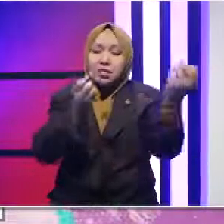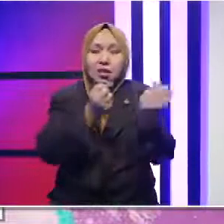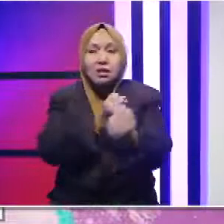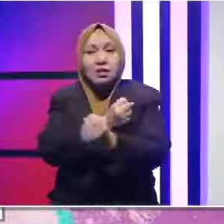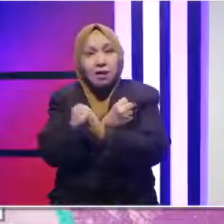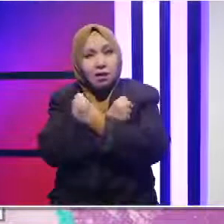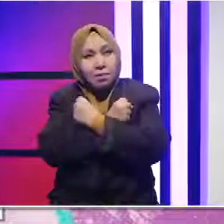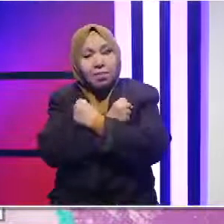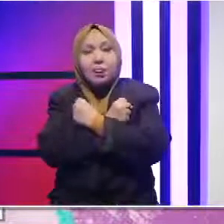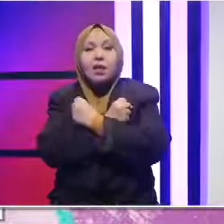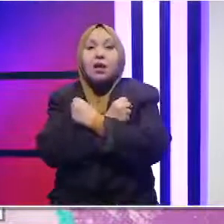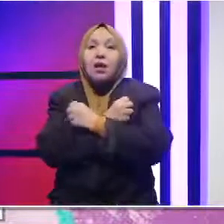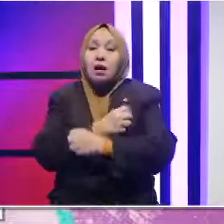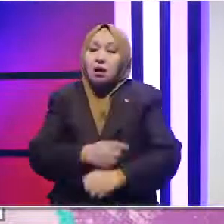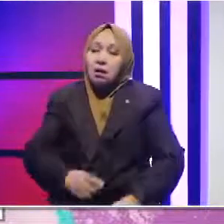الرحيم